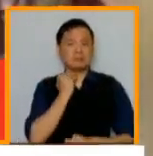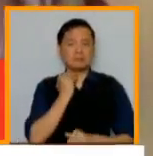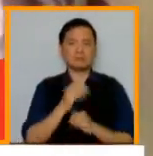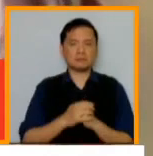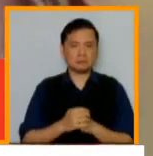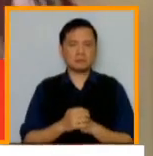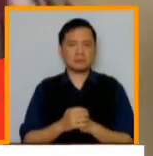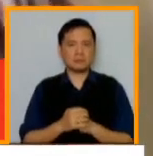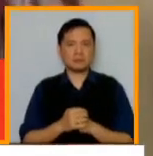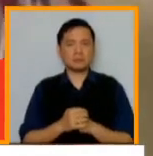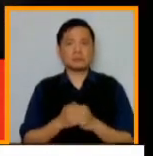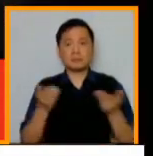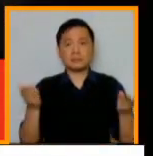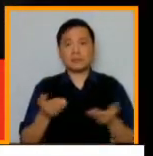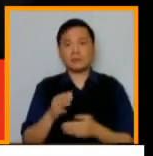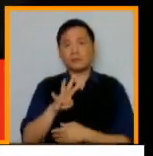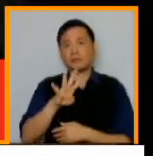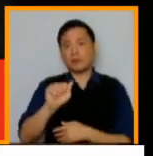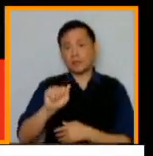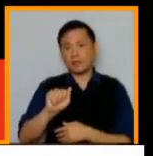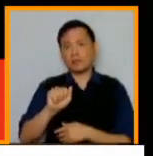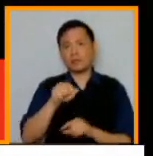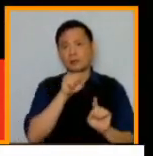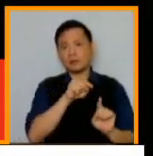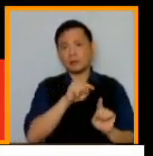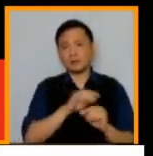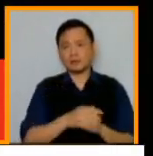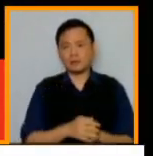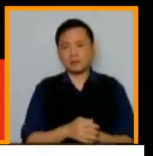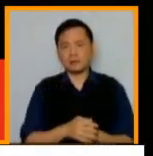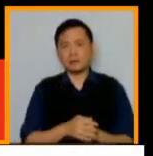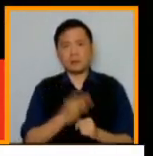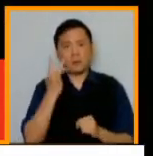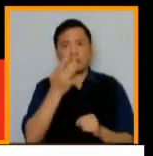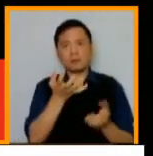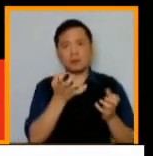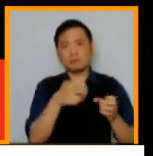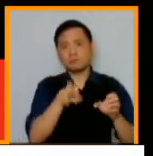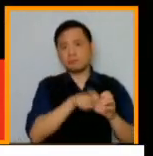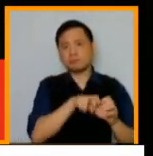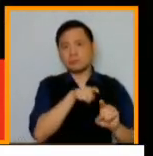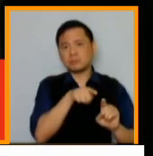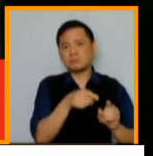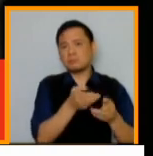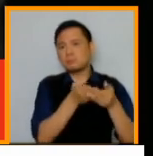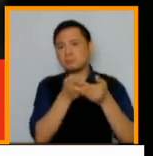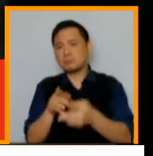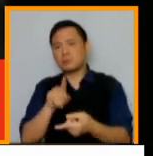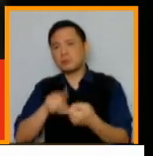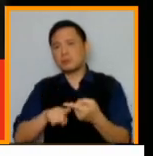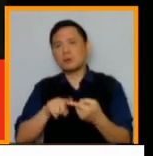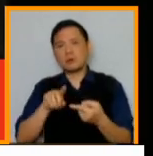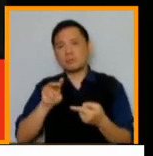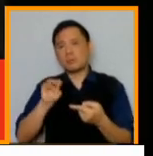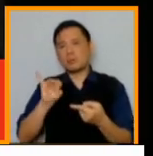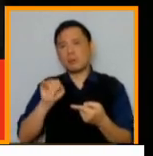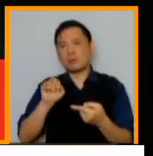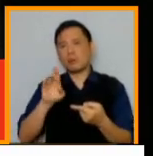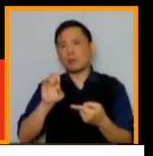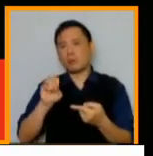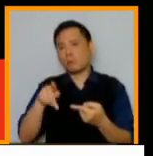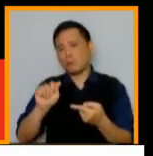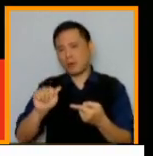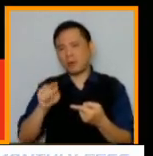Zone, specifically yung mga tatawid pong papuntang Mimaropa dahil some of those areas po ay under